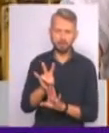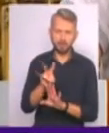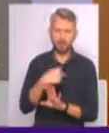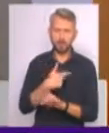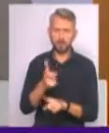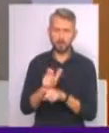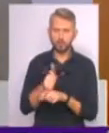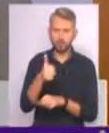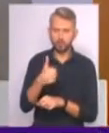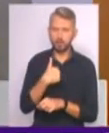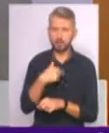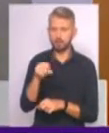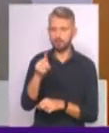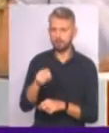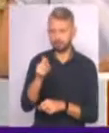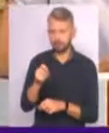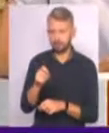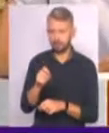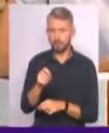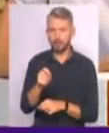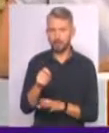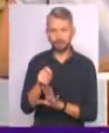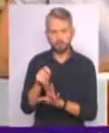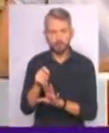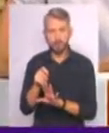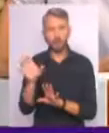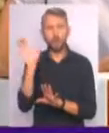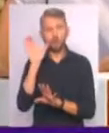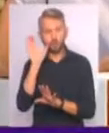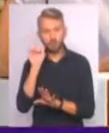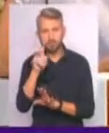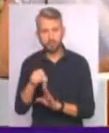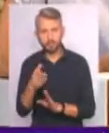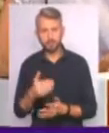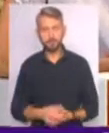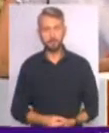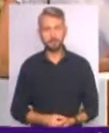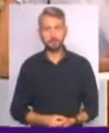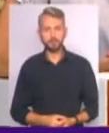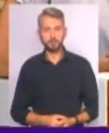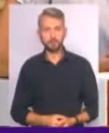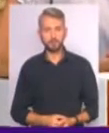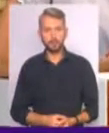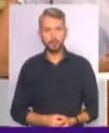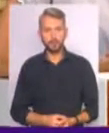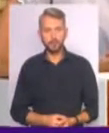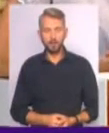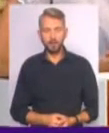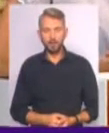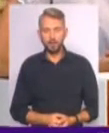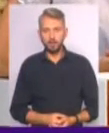добре, я задам, я пам'ятаю питання. Будь ласка, нас хочуть запитати про щось. Ми слухаємо вас. Будь